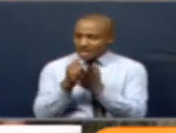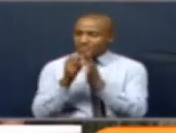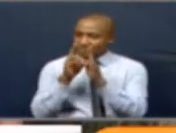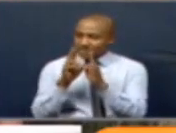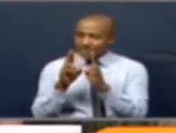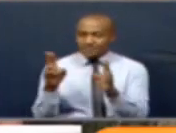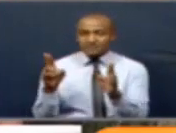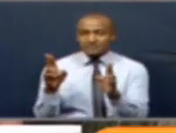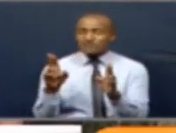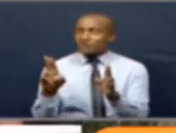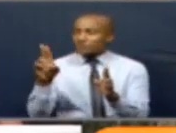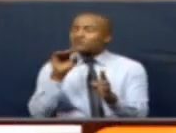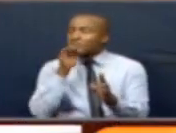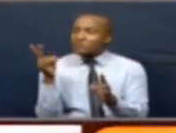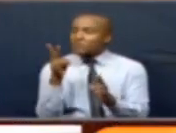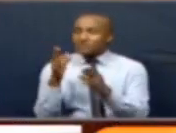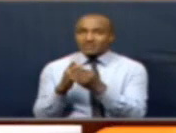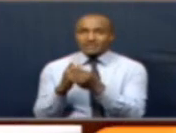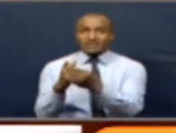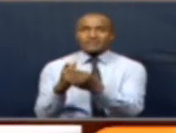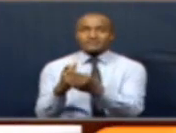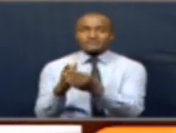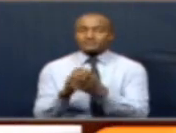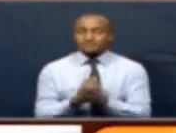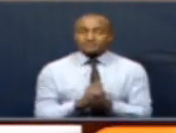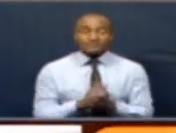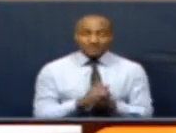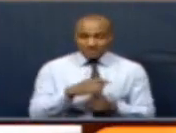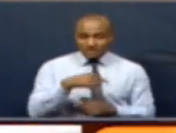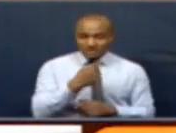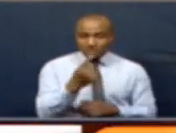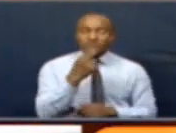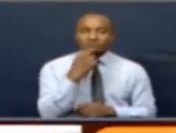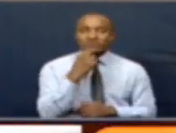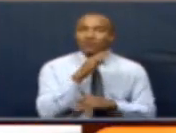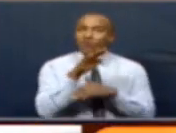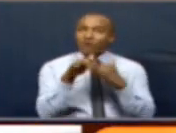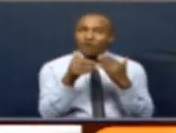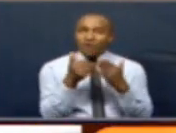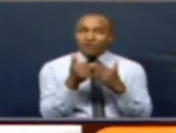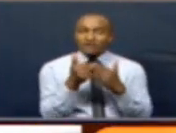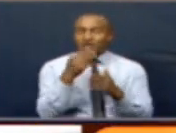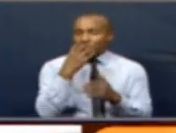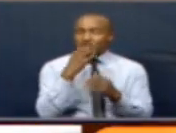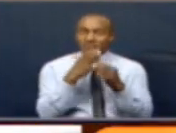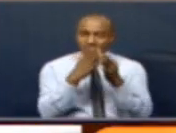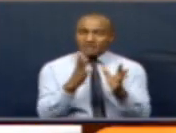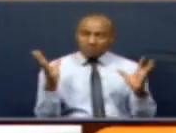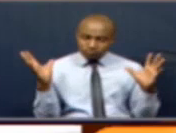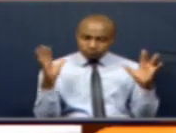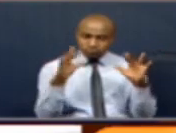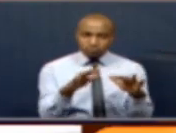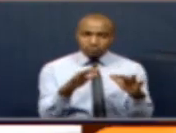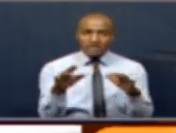na Odinga pamoja na Rais Kenyatta. Siku ya Jumanne ni mkutano wa viongozi wote wa kitaifa wa chama cha ODM, ile tunaita